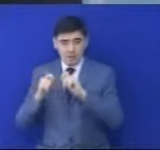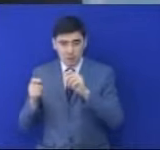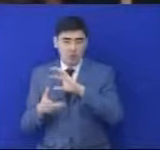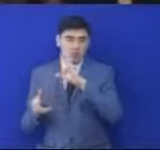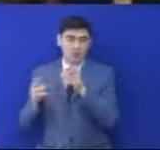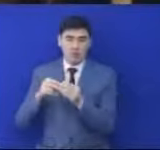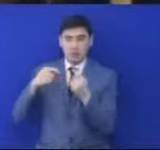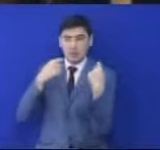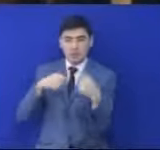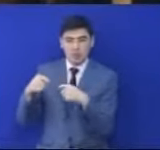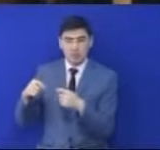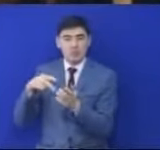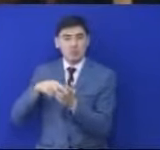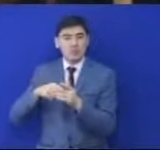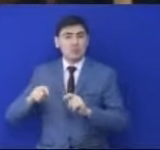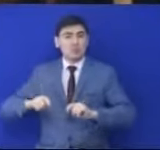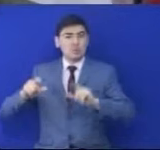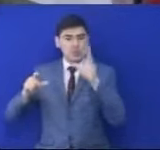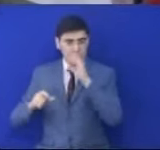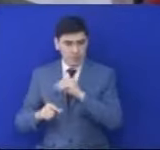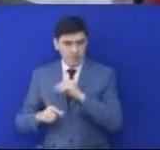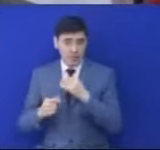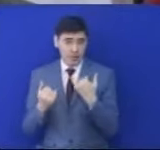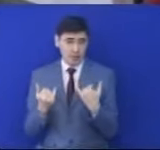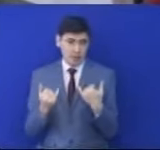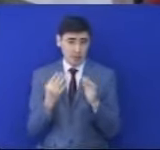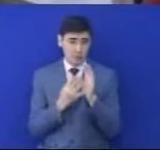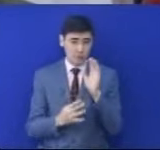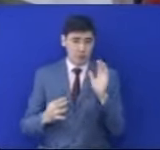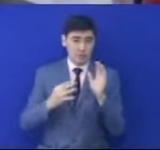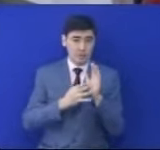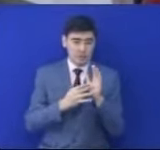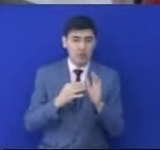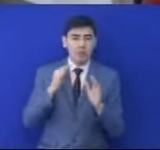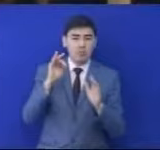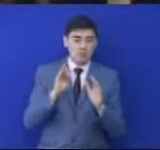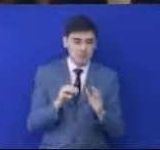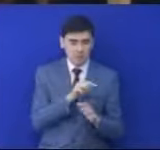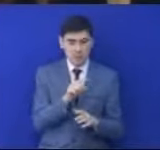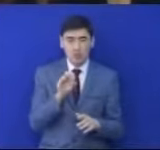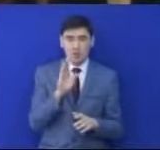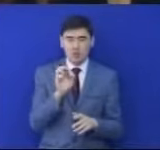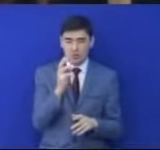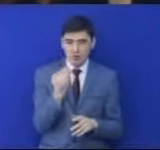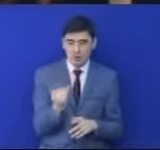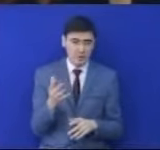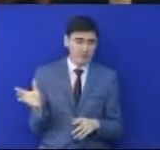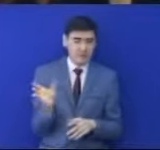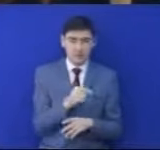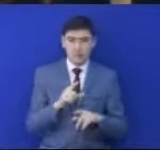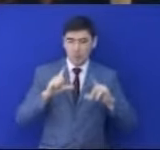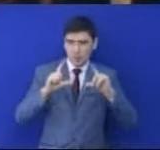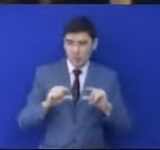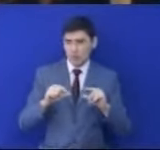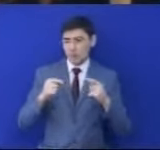өнімдер, картоп, қияр, басқа өнімдер 99% арзанға кетіп, дайын өнімдер кетті.